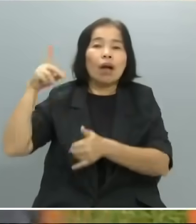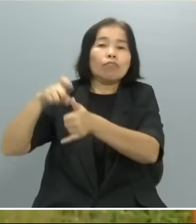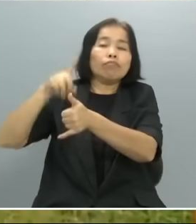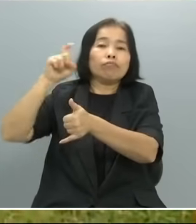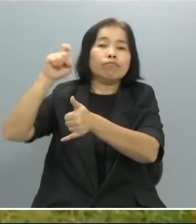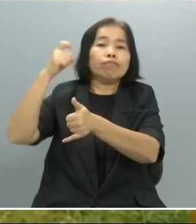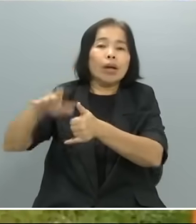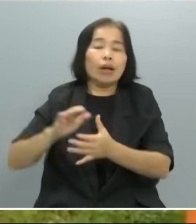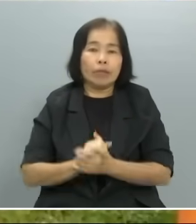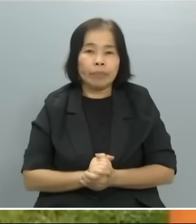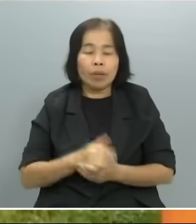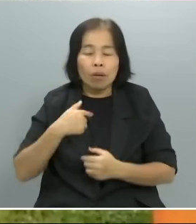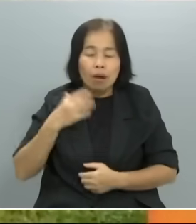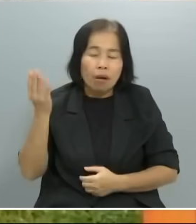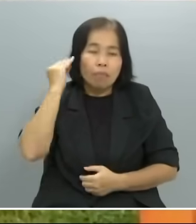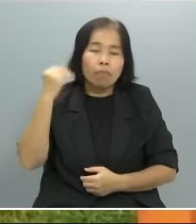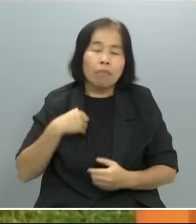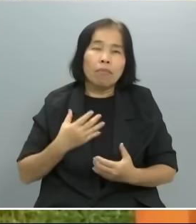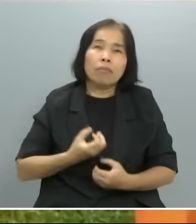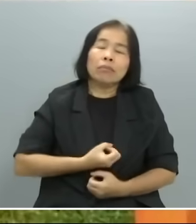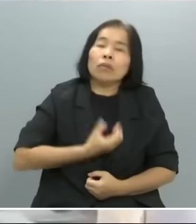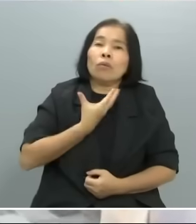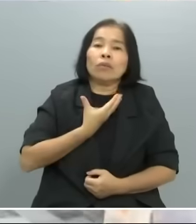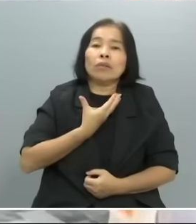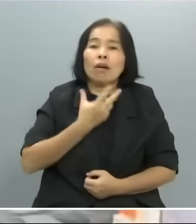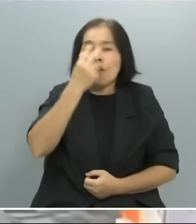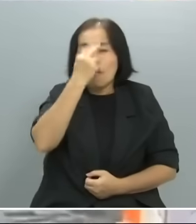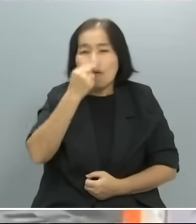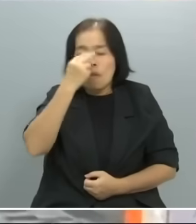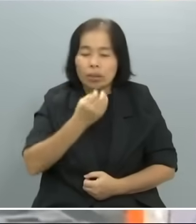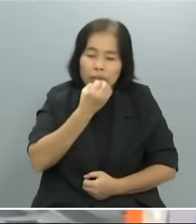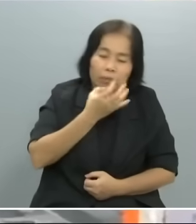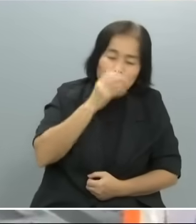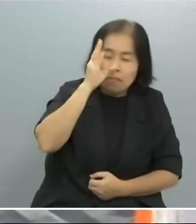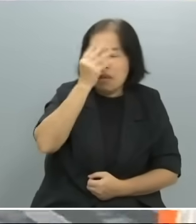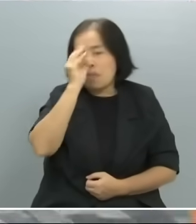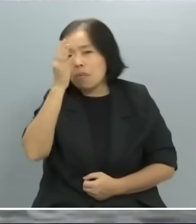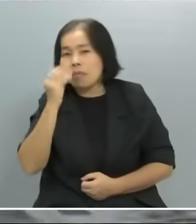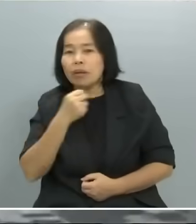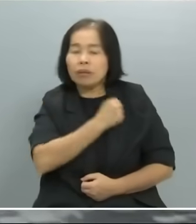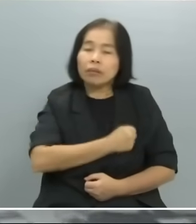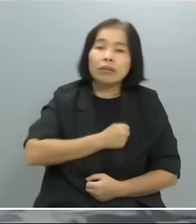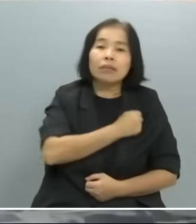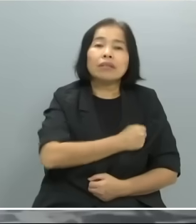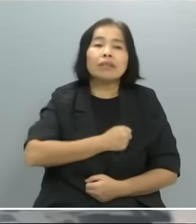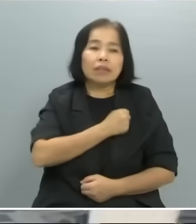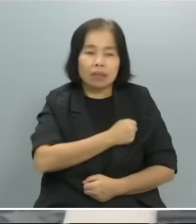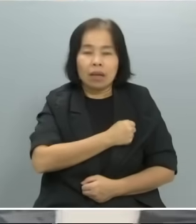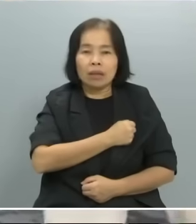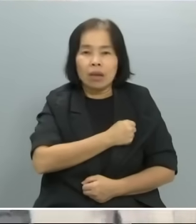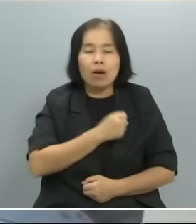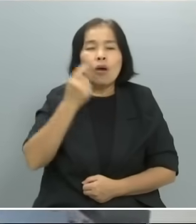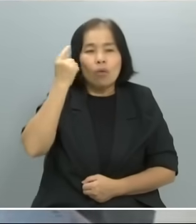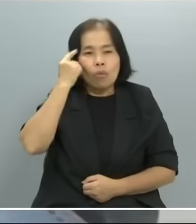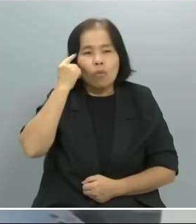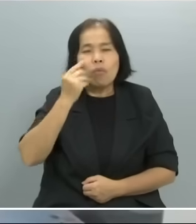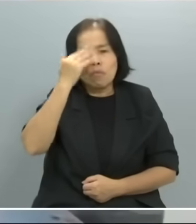ชีวิตหลังทราบข่าวรู้สึกช็อกเสียใจมากกินไม่ได้นอนไม่หลับเศร้าใจรู้ว่าไปขายแรงงาน